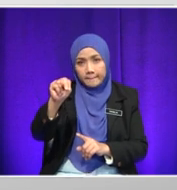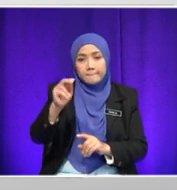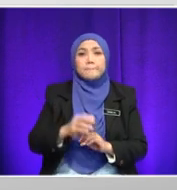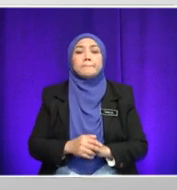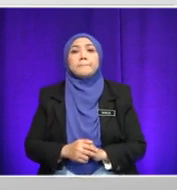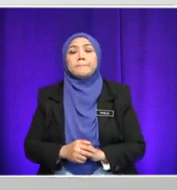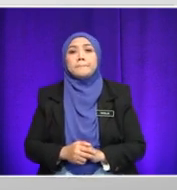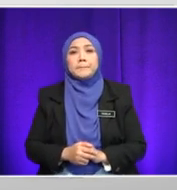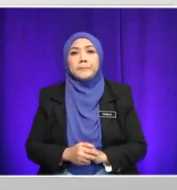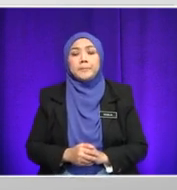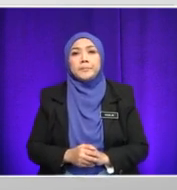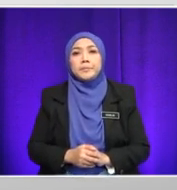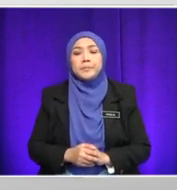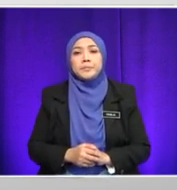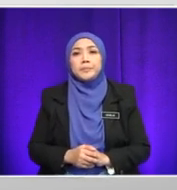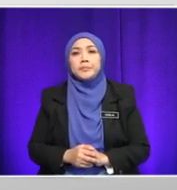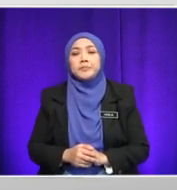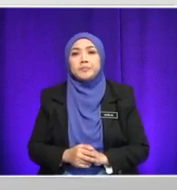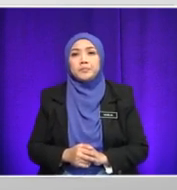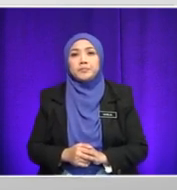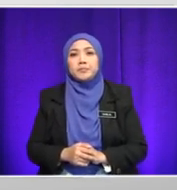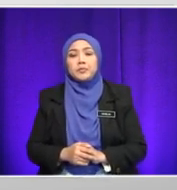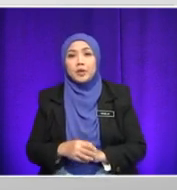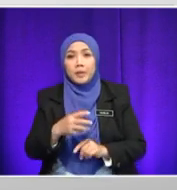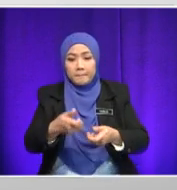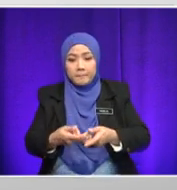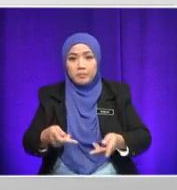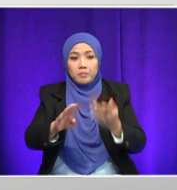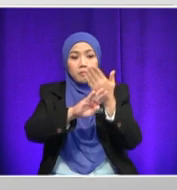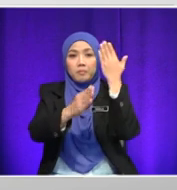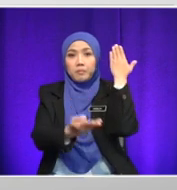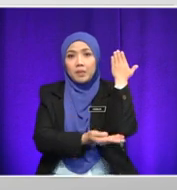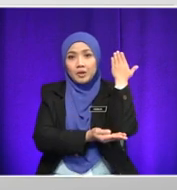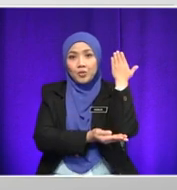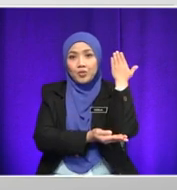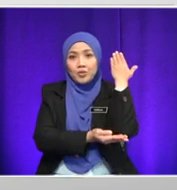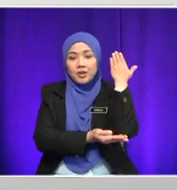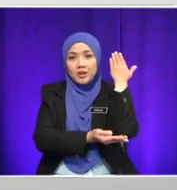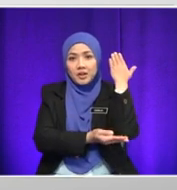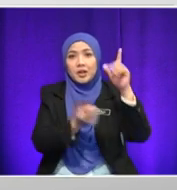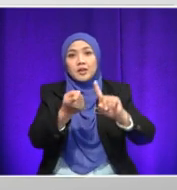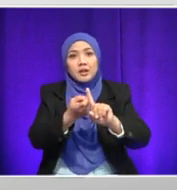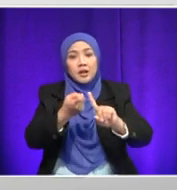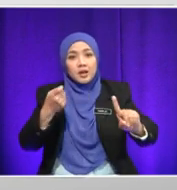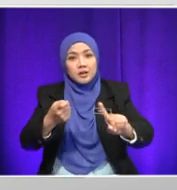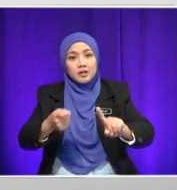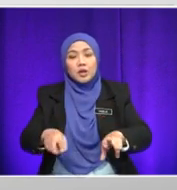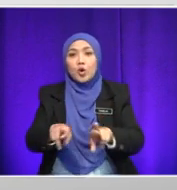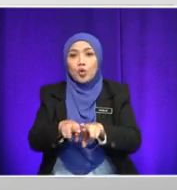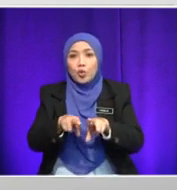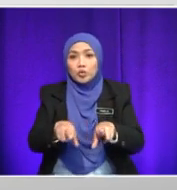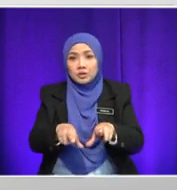aluminium dan Glory tahan karat seterusnya bakul diperbuat daripada berbagai bahan seperti rotan